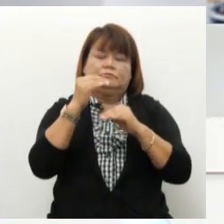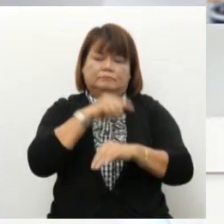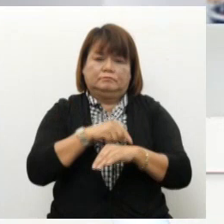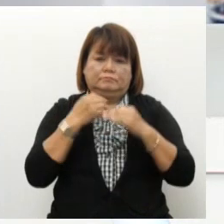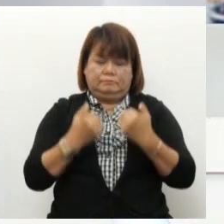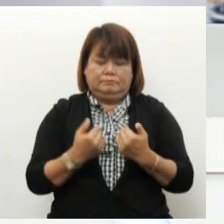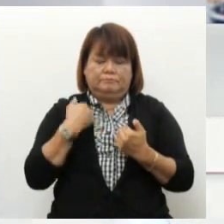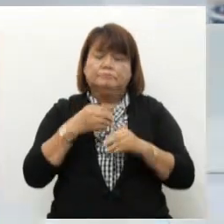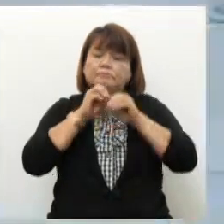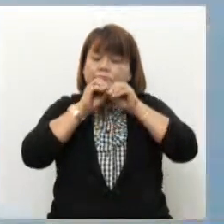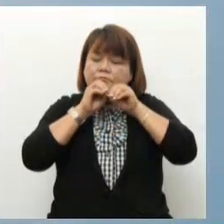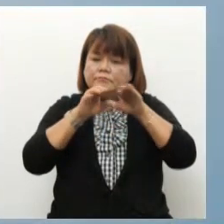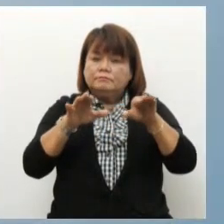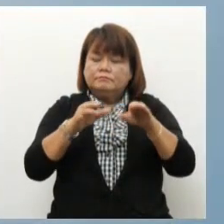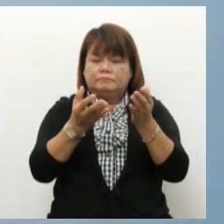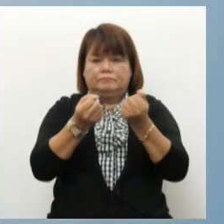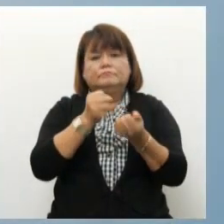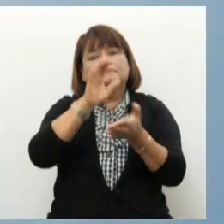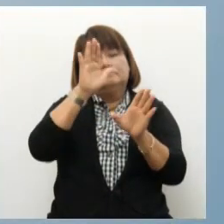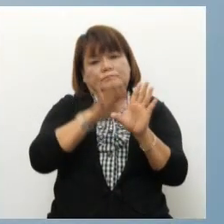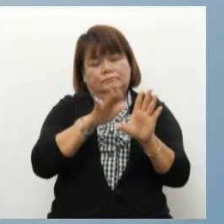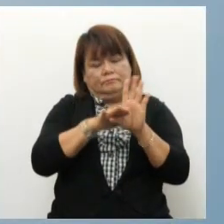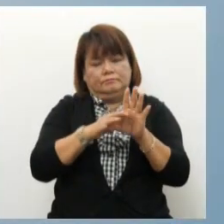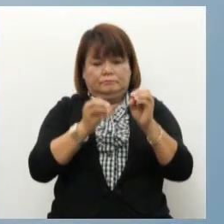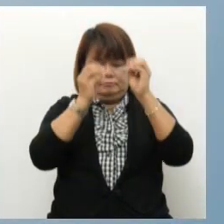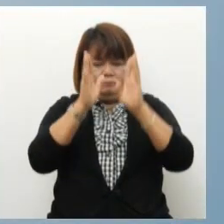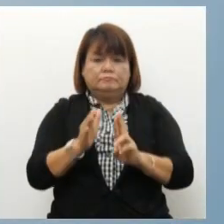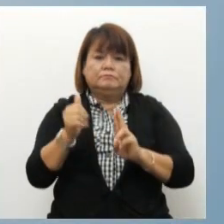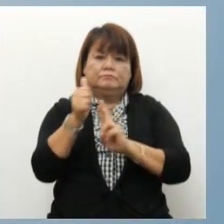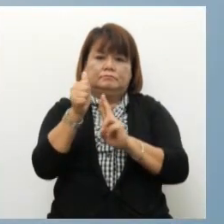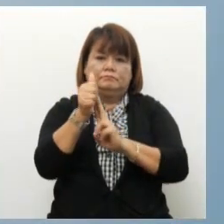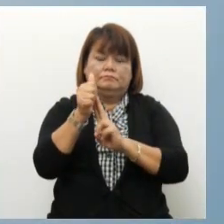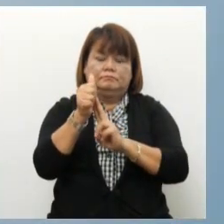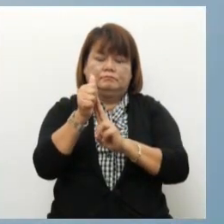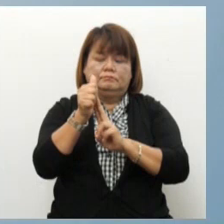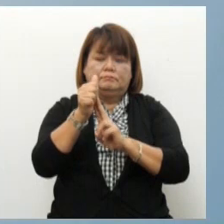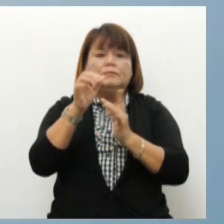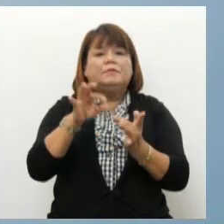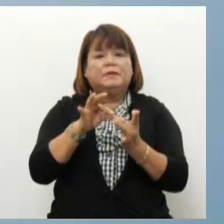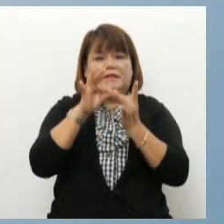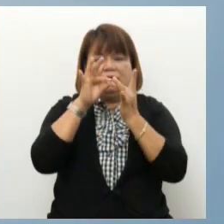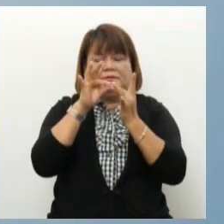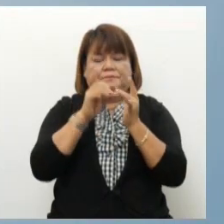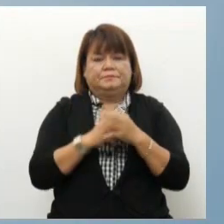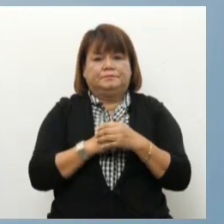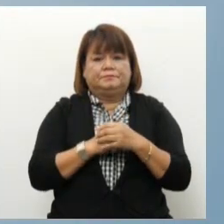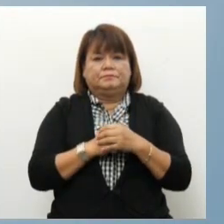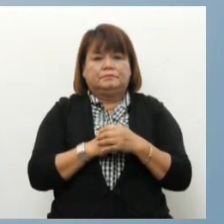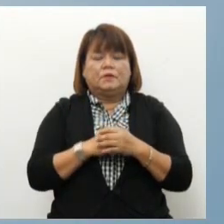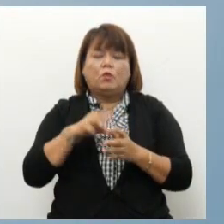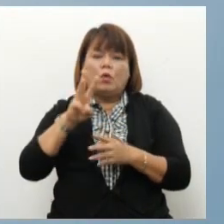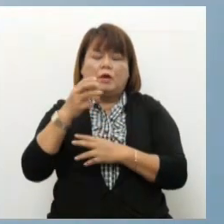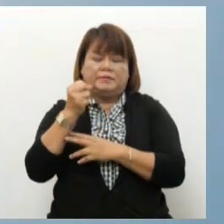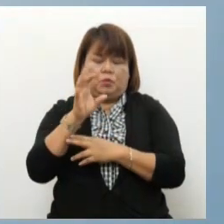ราก็ได้มีประกาศการรับสมัครครูผู้ช่วยกรณีพิเศษนะครับหรือเรียกว่าว16เ